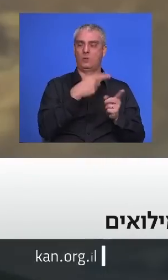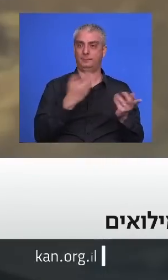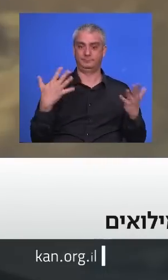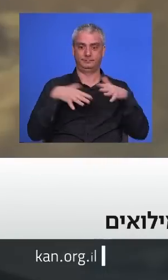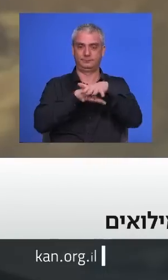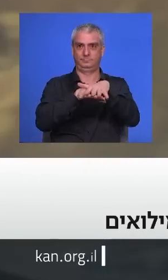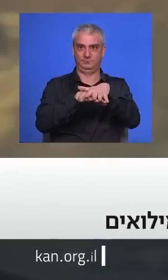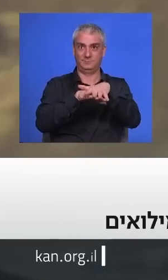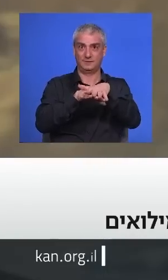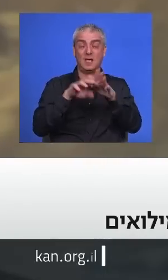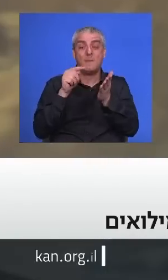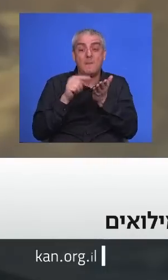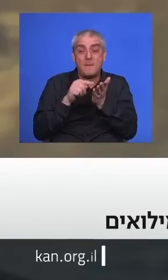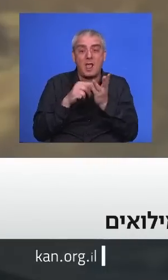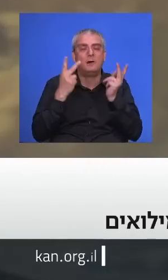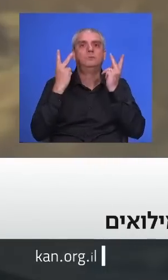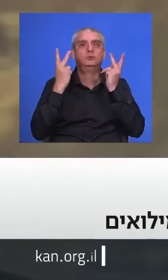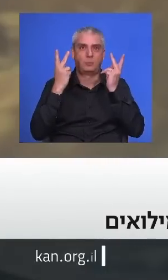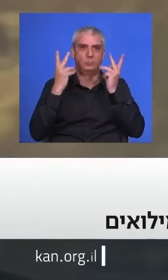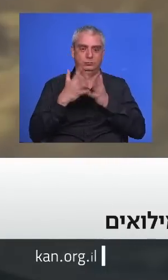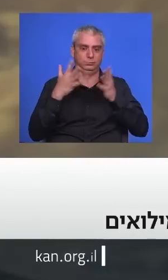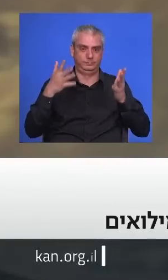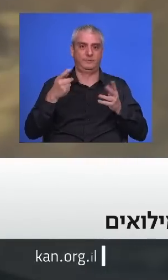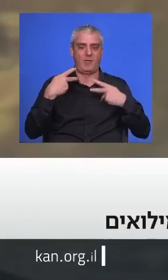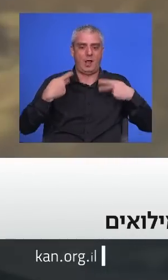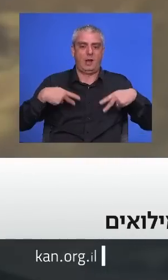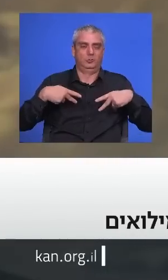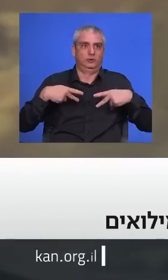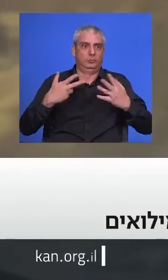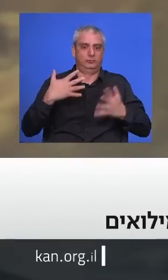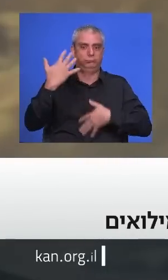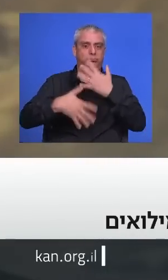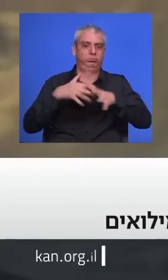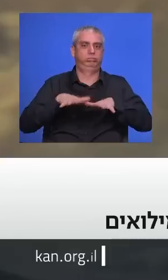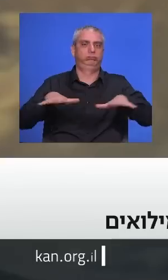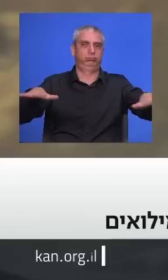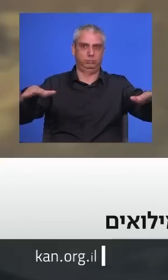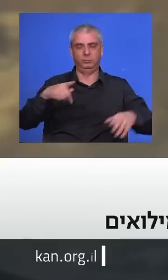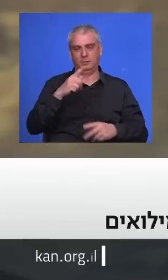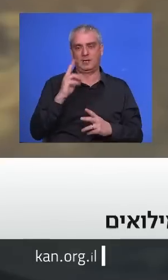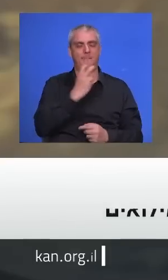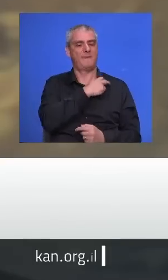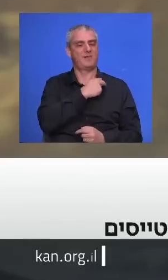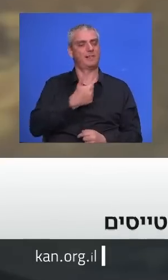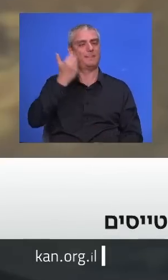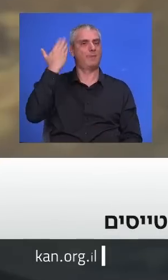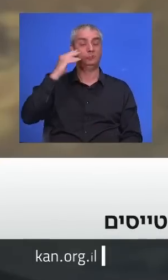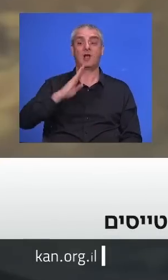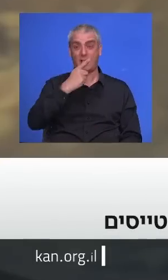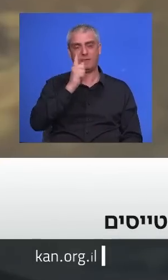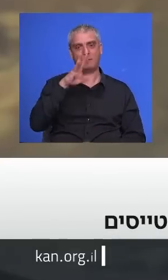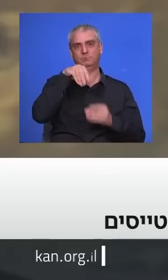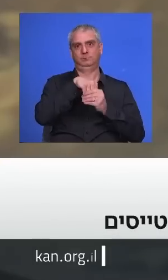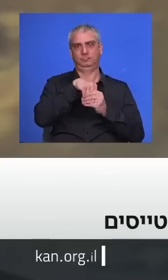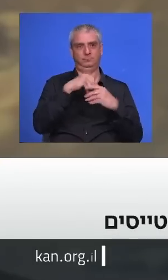ולכן, בגלל המשמעות המתרחבת של זה והחשש מכדור שלג, גם מפקדים בכירים לשעבר בחיל האוויר, גם הם מעורבים